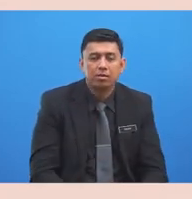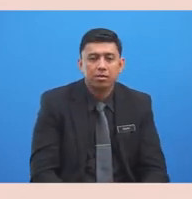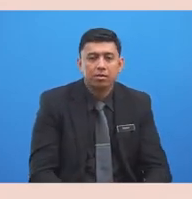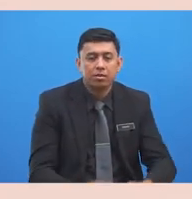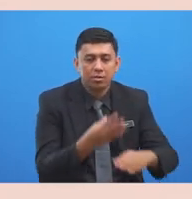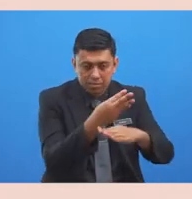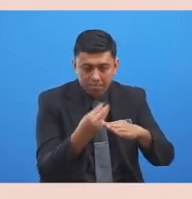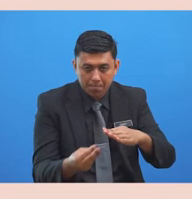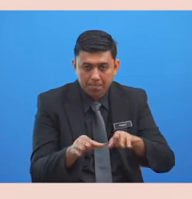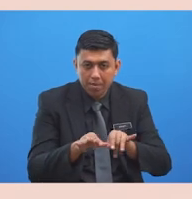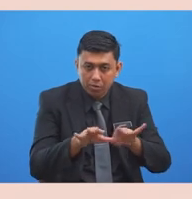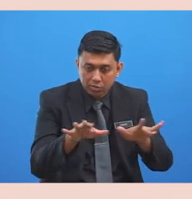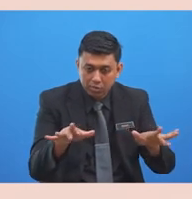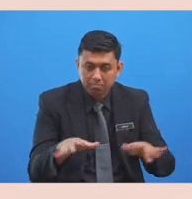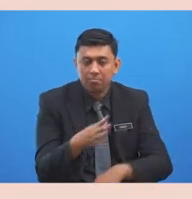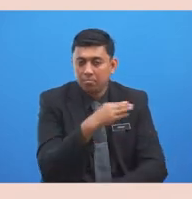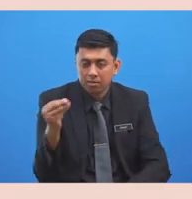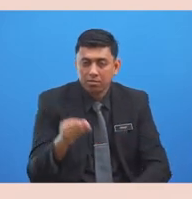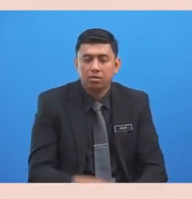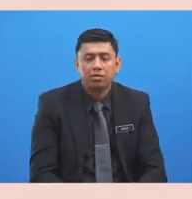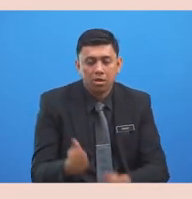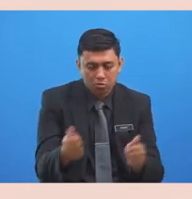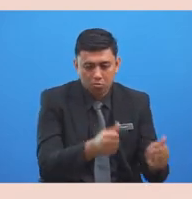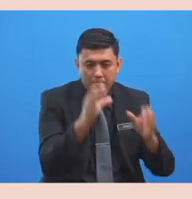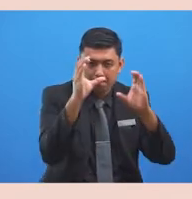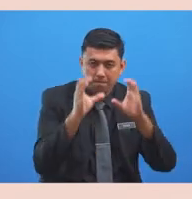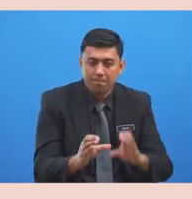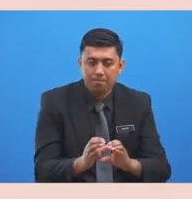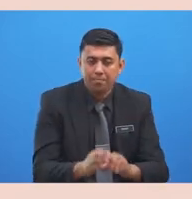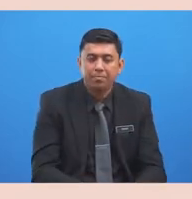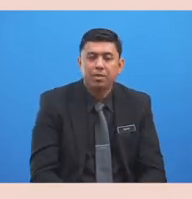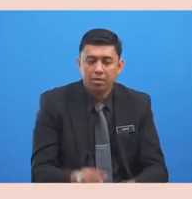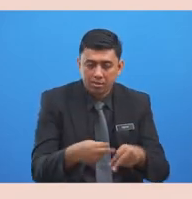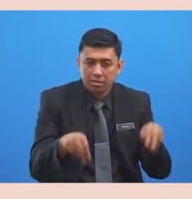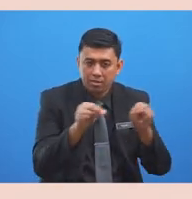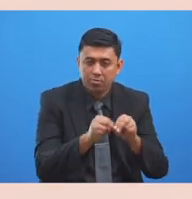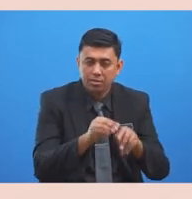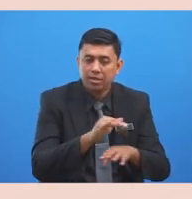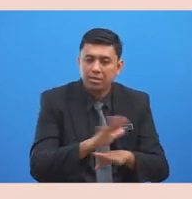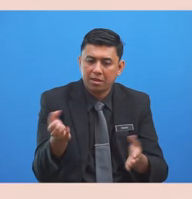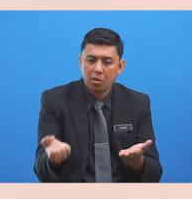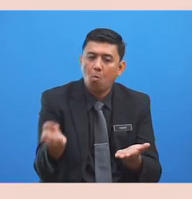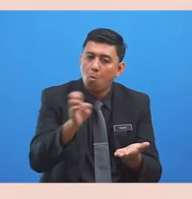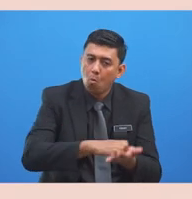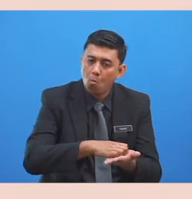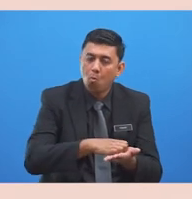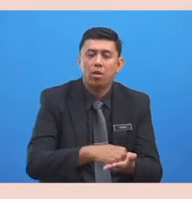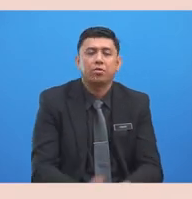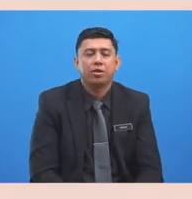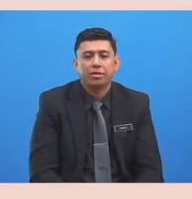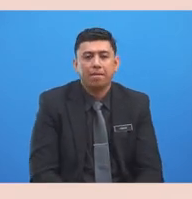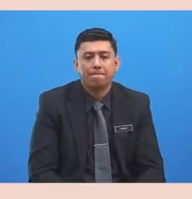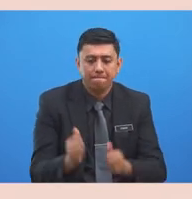input dari papan kekunci dan atau cara yang nilainya telah diumpukkan